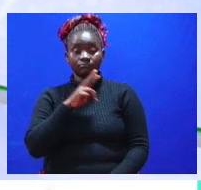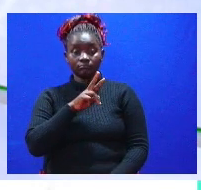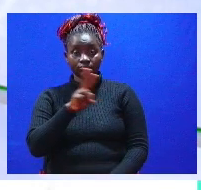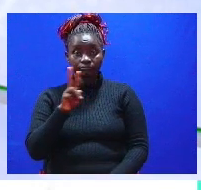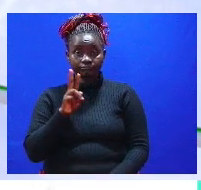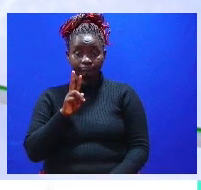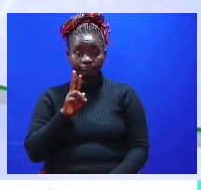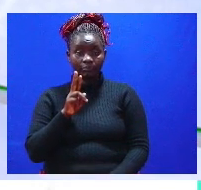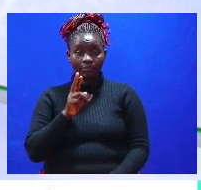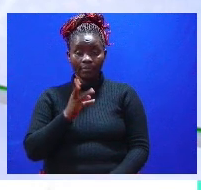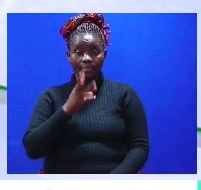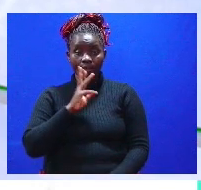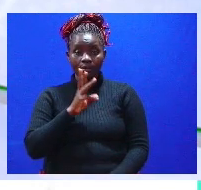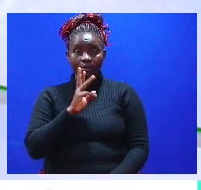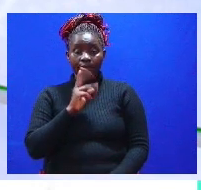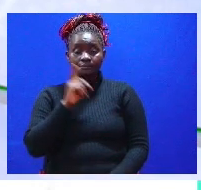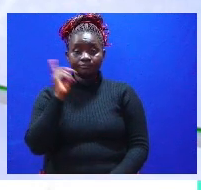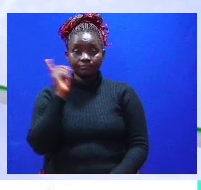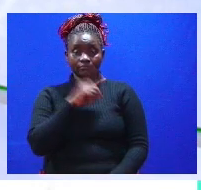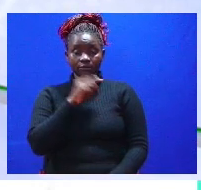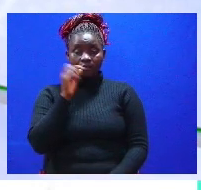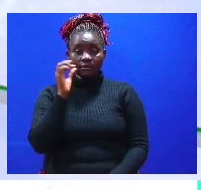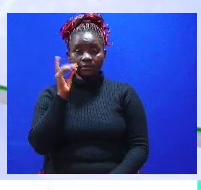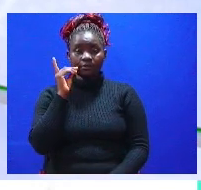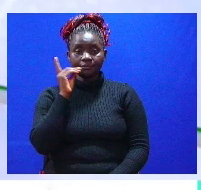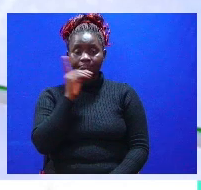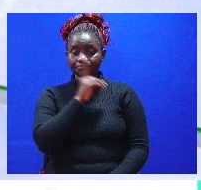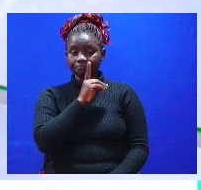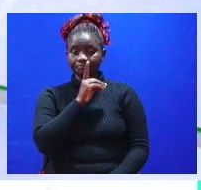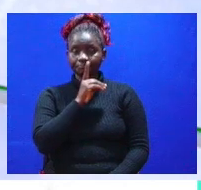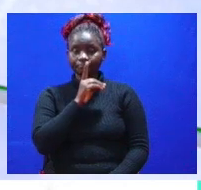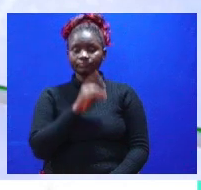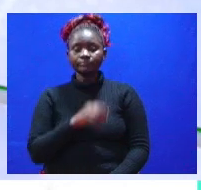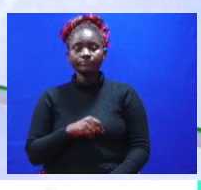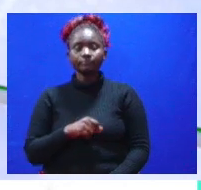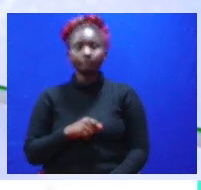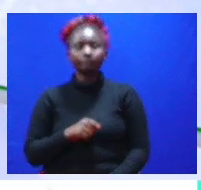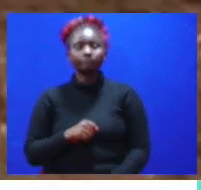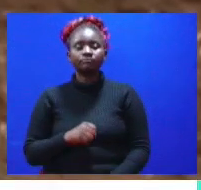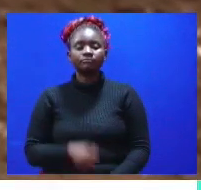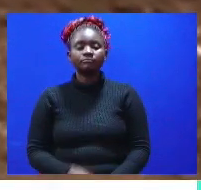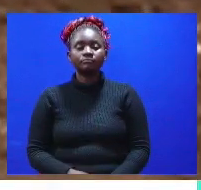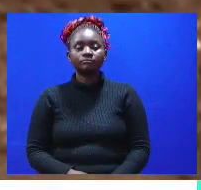nigo ekonywa amacha mange na koirira chindoche gokamuka